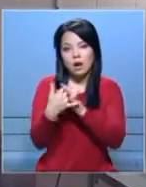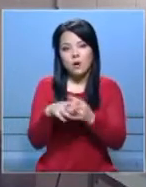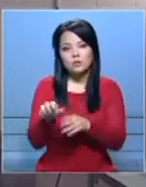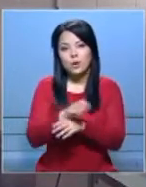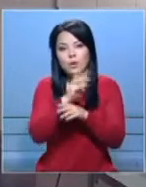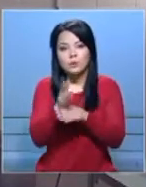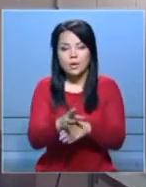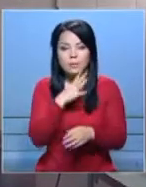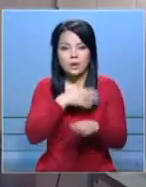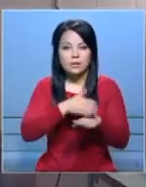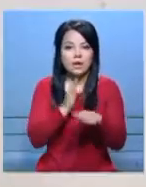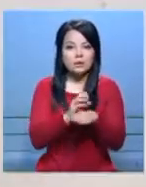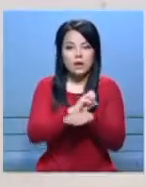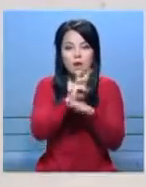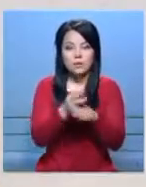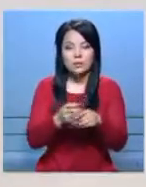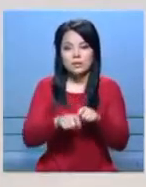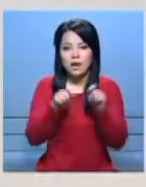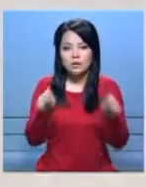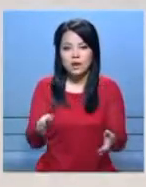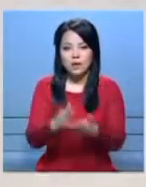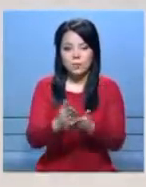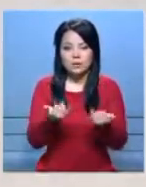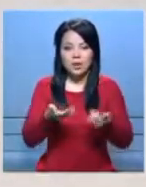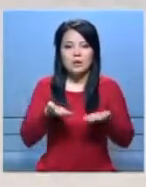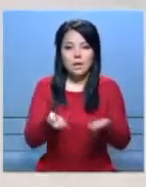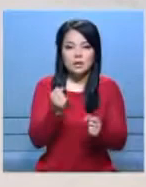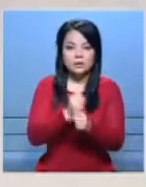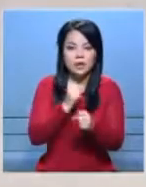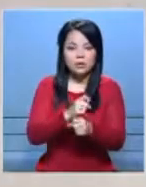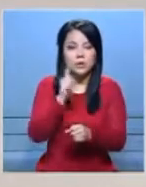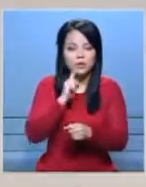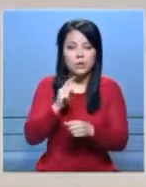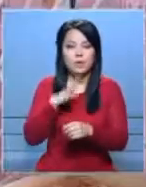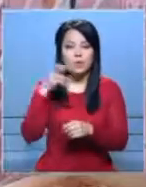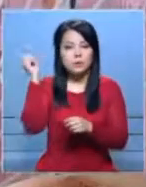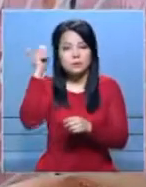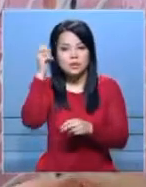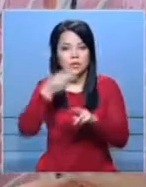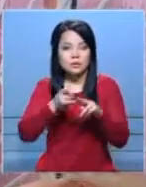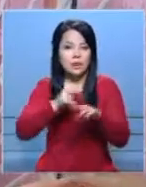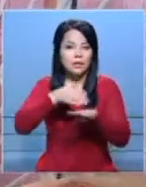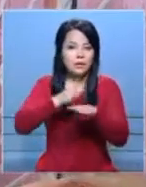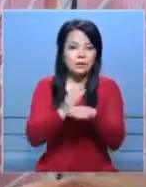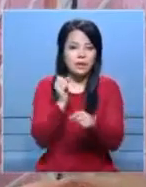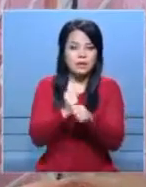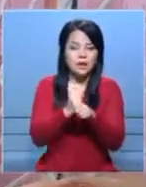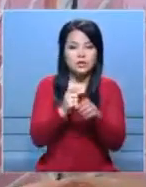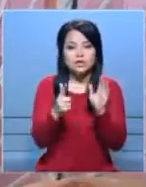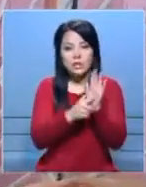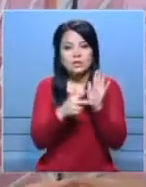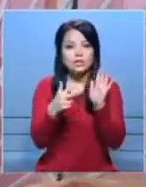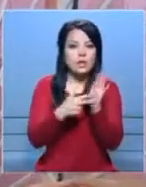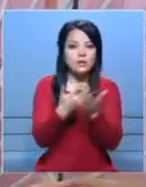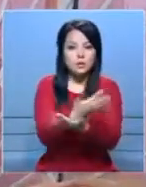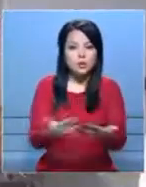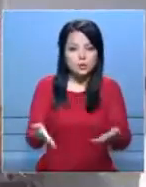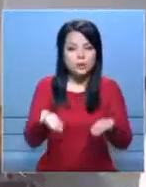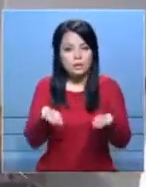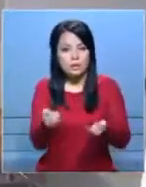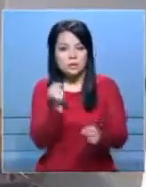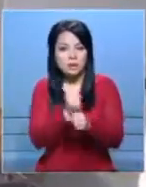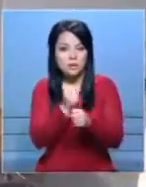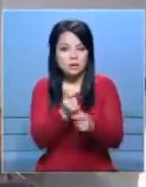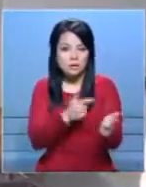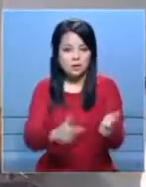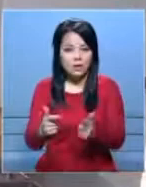түгелдей нанмен қамтамасыз етіп отырмыз. Наубайханада жұмыс түнгі уақытта қыза түседі. Бұл жерде нан өнімдерінің 7-8 түрі пісіріледі. Күніне 300-ден астам